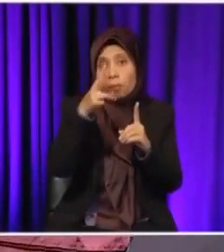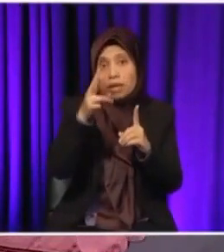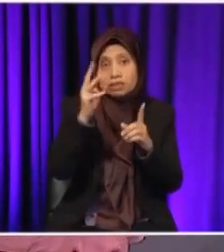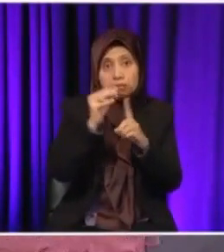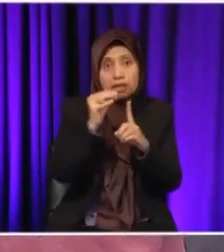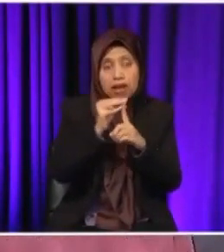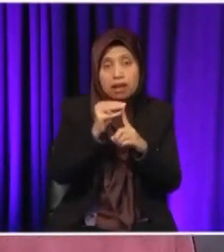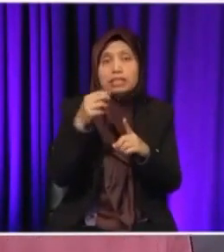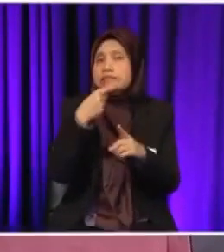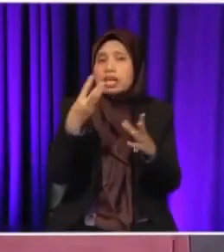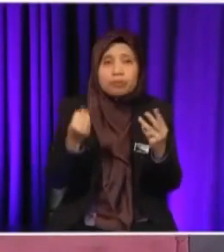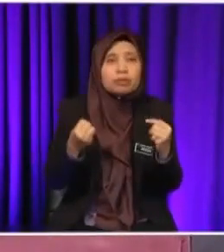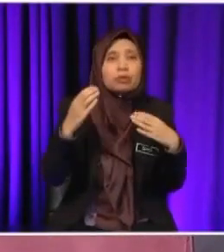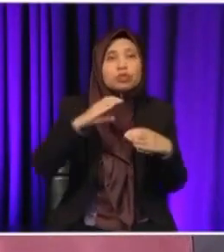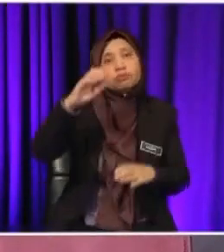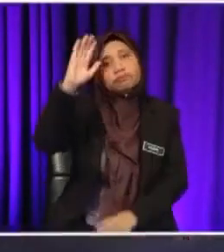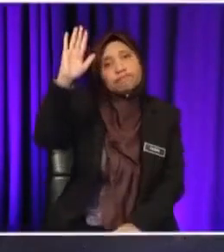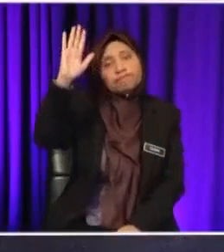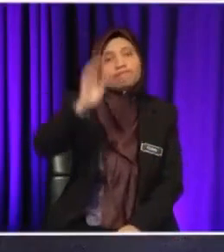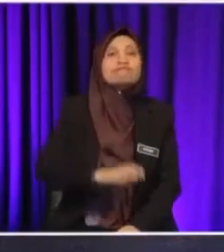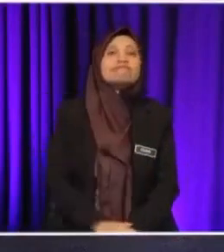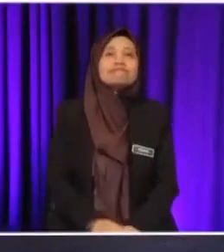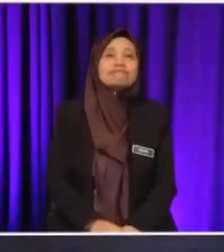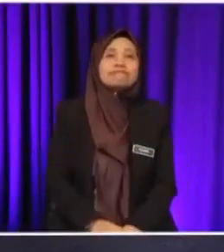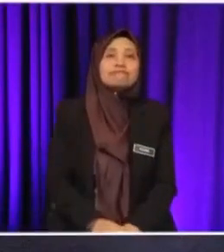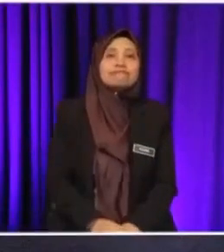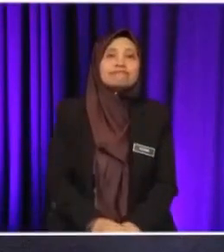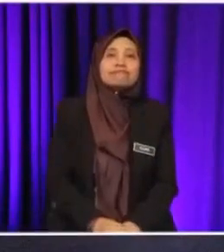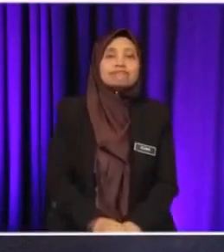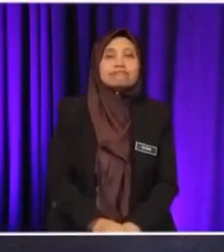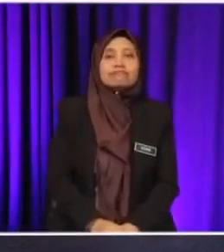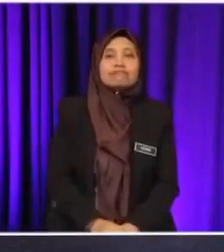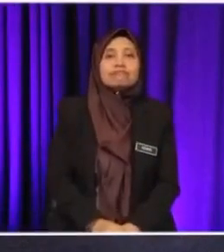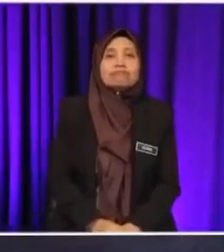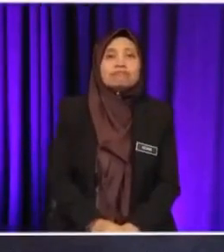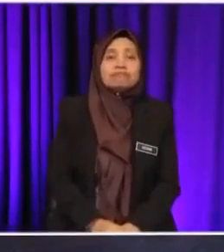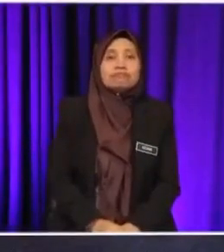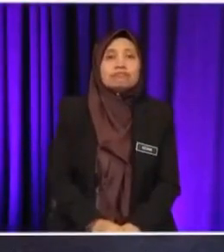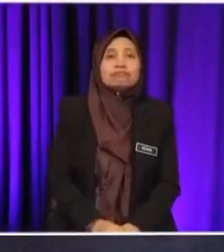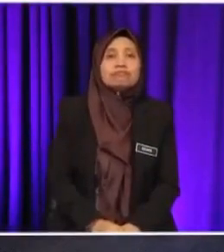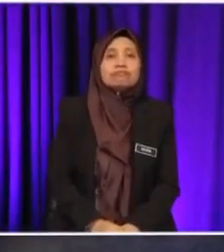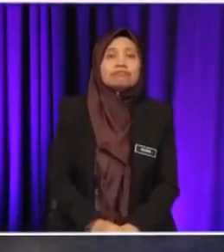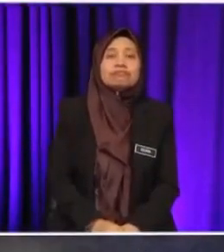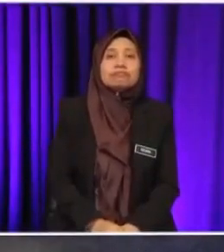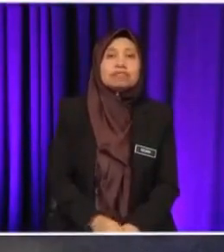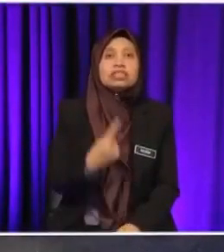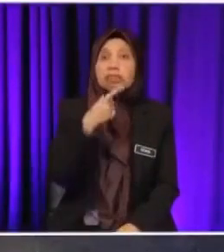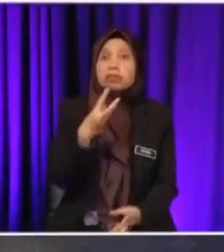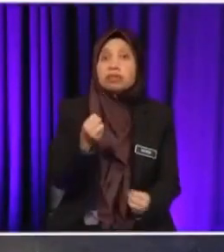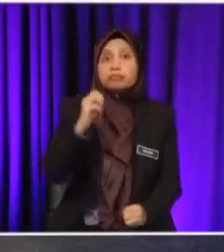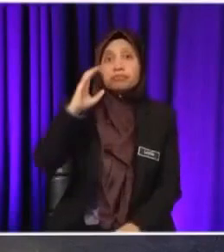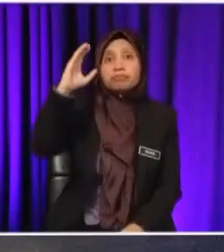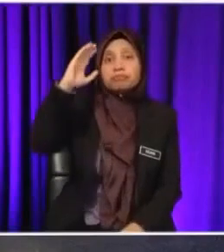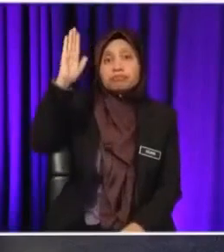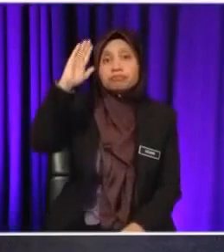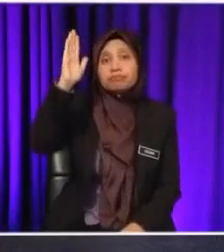Okey, siapa nak cuba? Ada murid saya nak cuba? Ada siapa lagi nak cuba? Ada siapa lagi nak cuba? Boleh